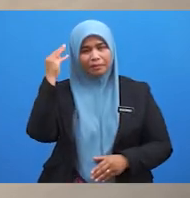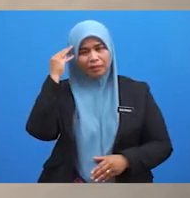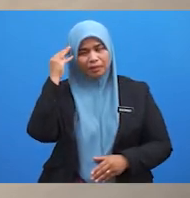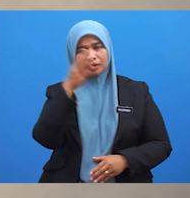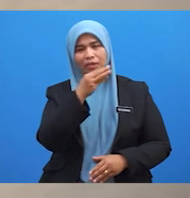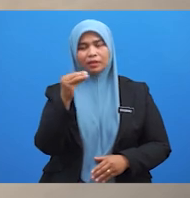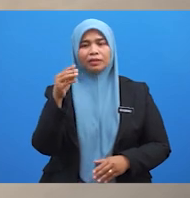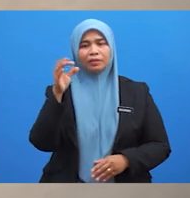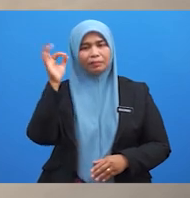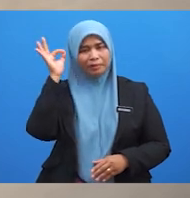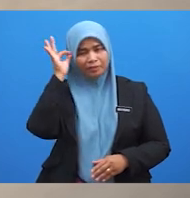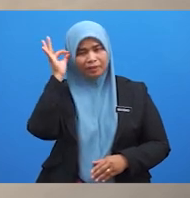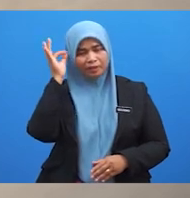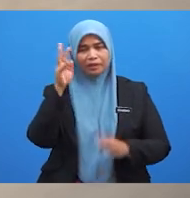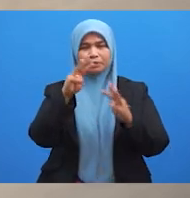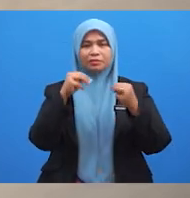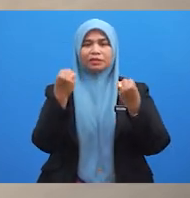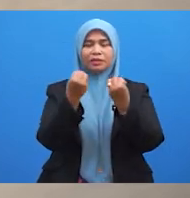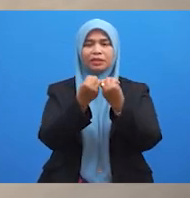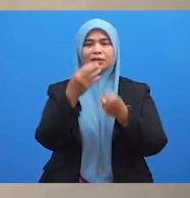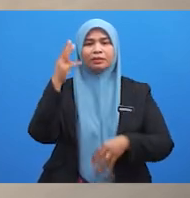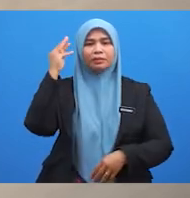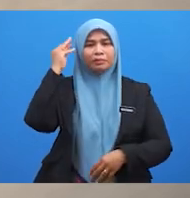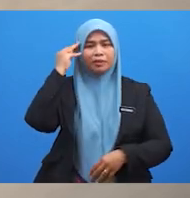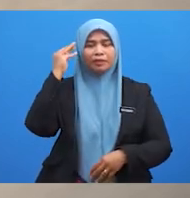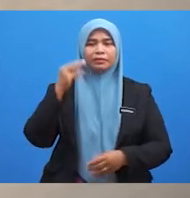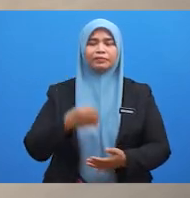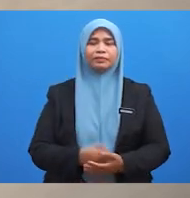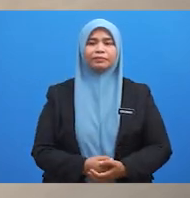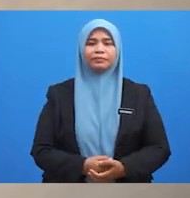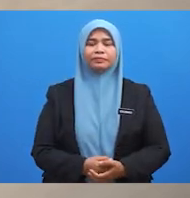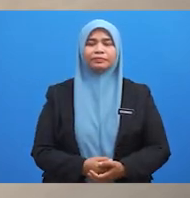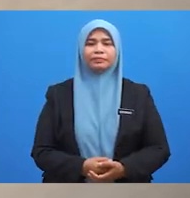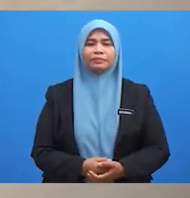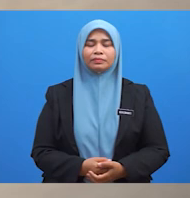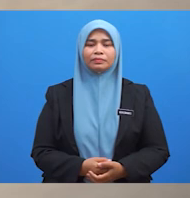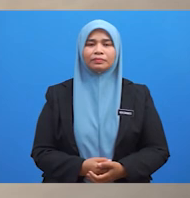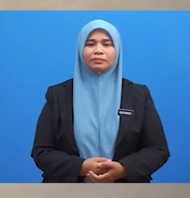pemikiran masyarakat Melayu.